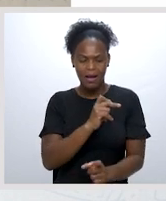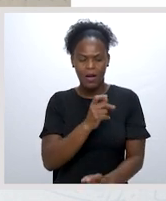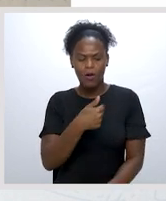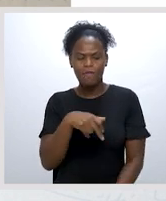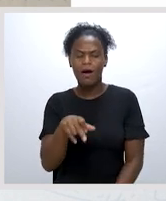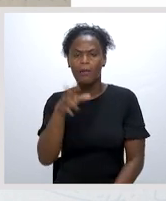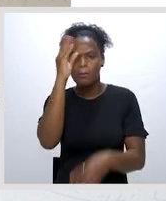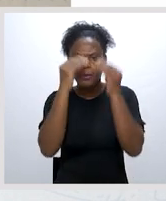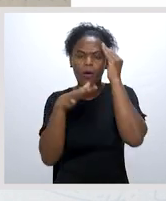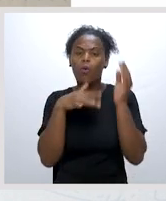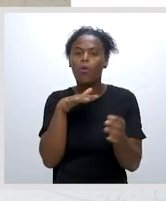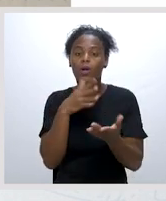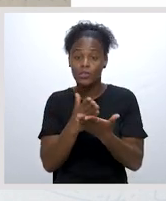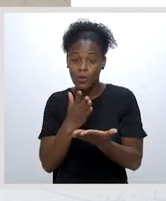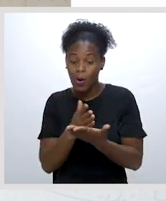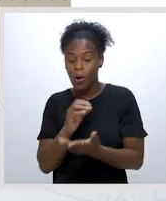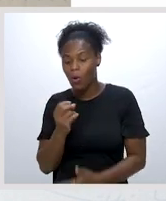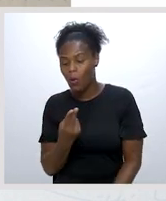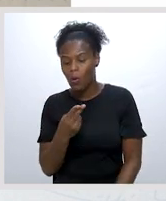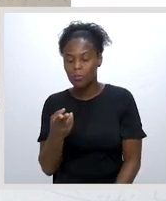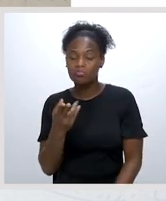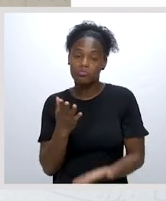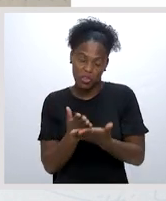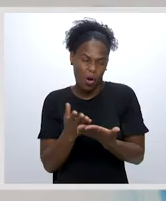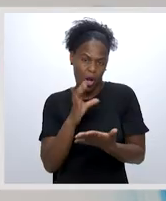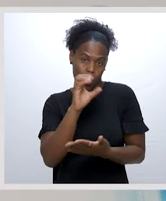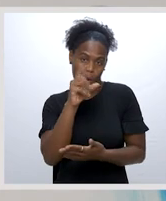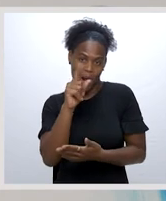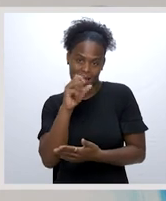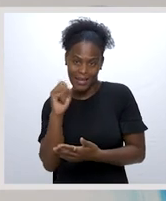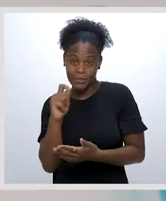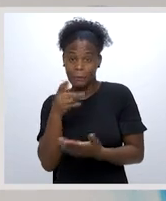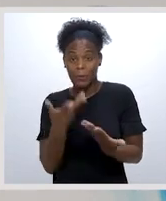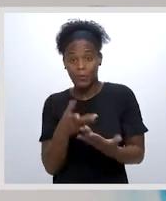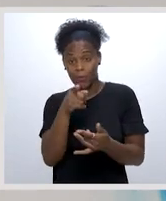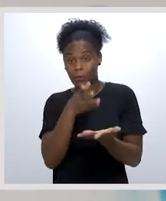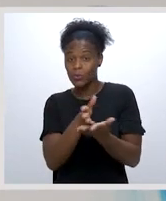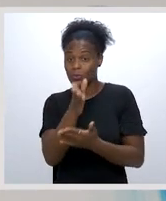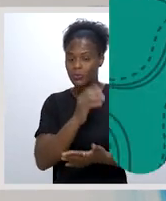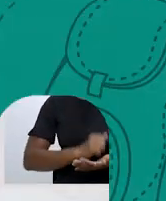pour apprendre? À l'école ou alors au collège. À toi de continuer.